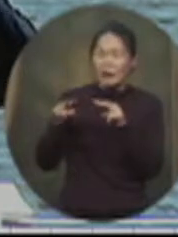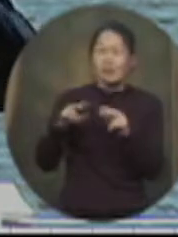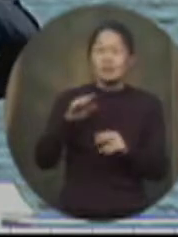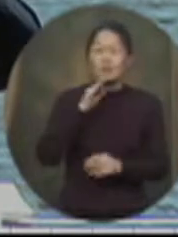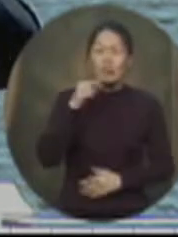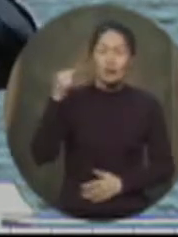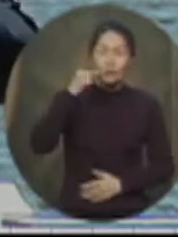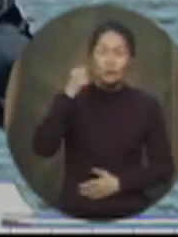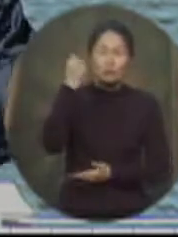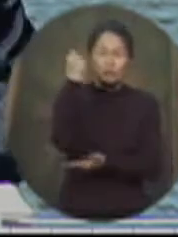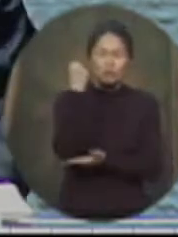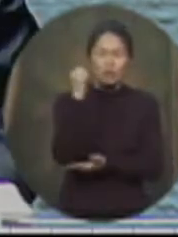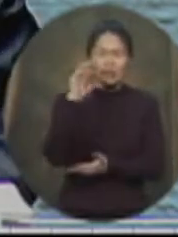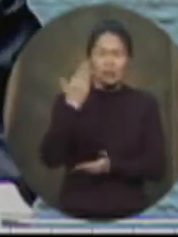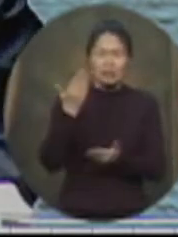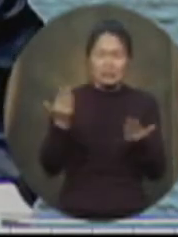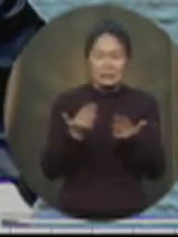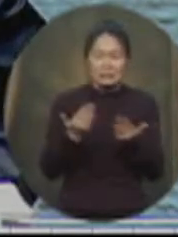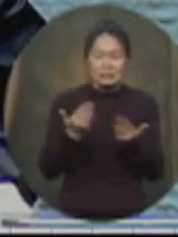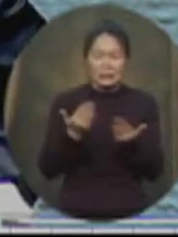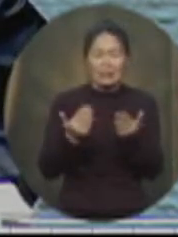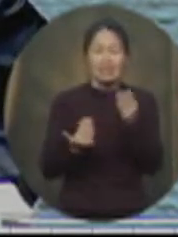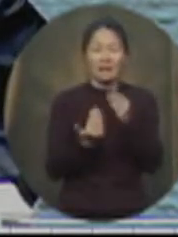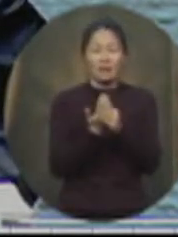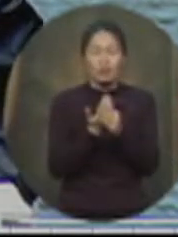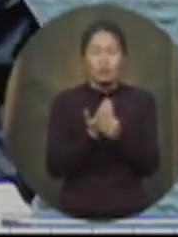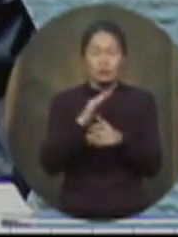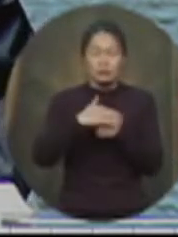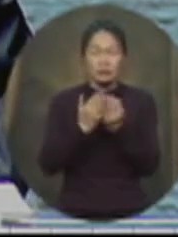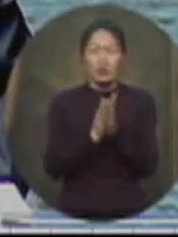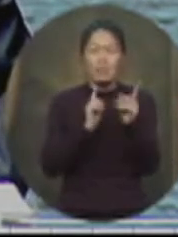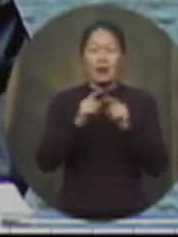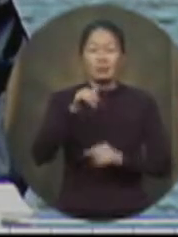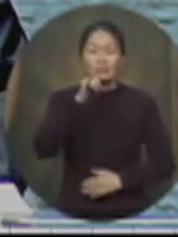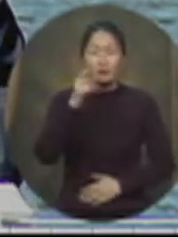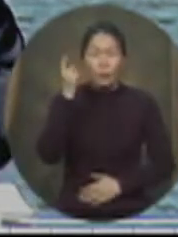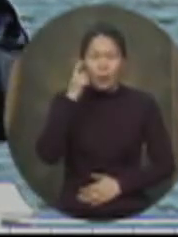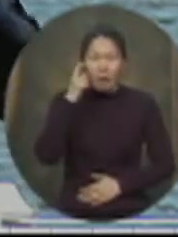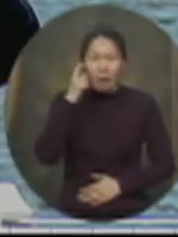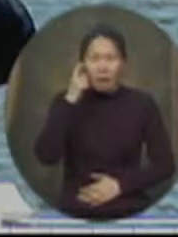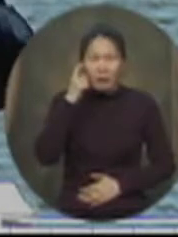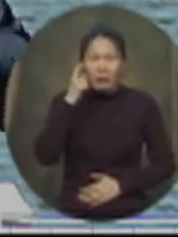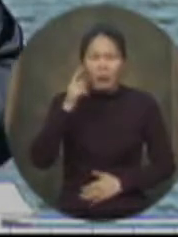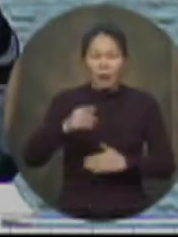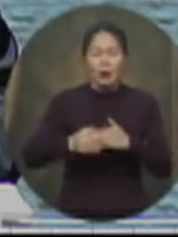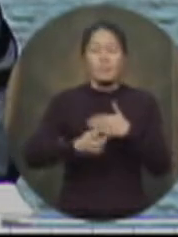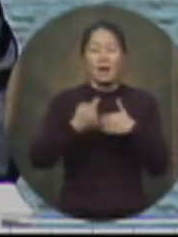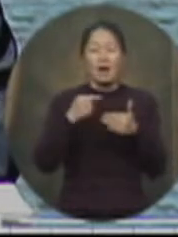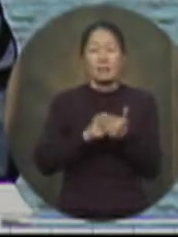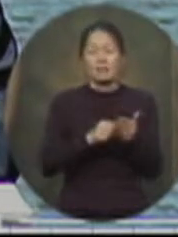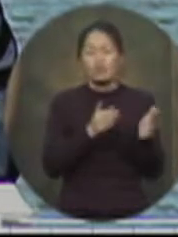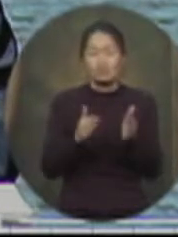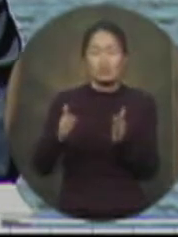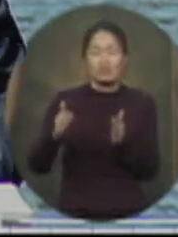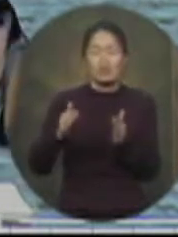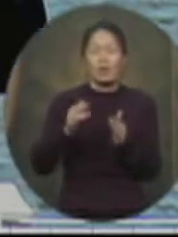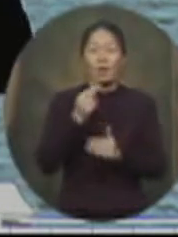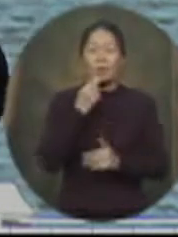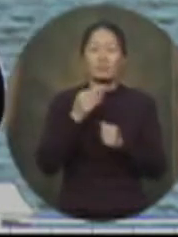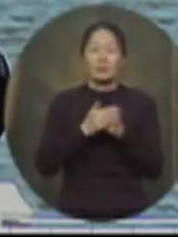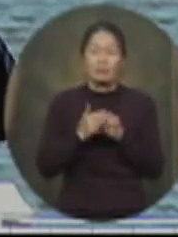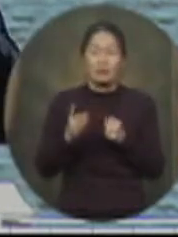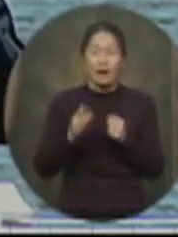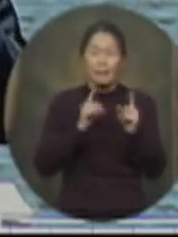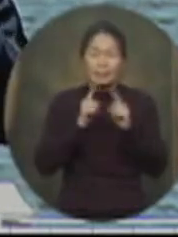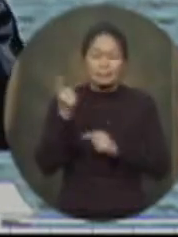일어날 것이라고 성경은 이야기하고 있습니다 왜 그랬습니까 마음 준비 안하고 사랑 거에요 말씀을